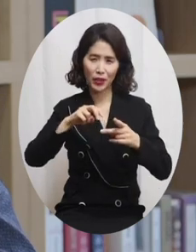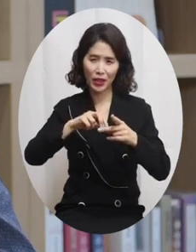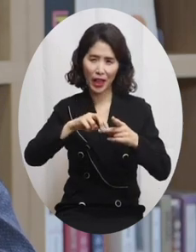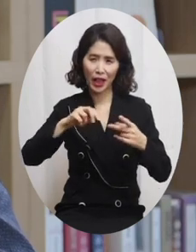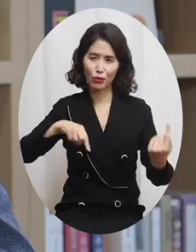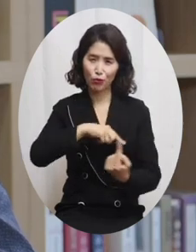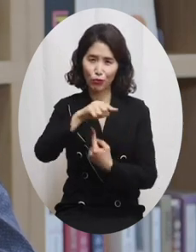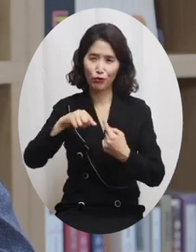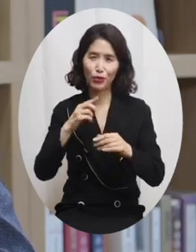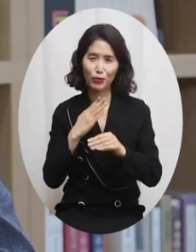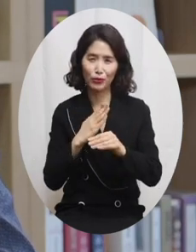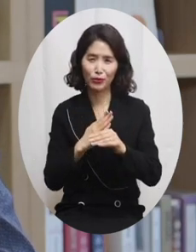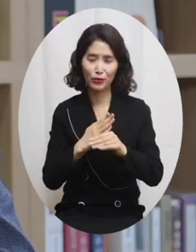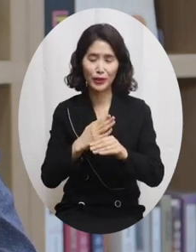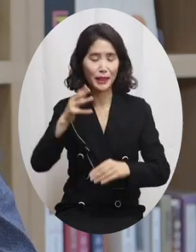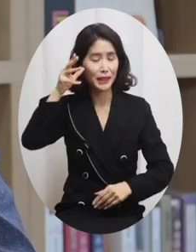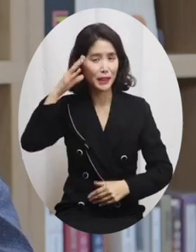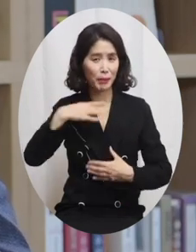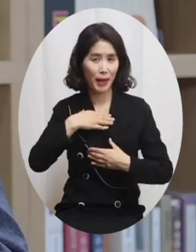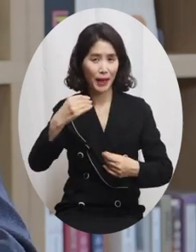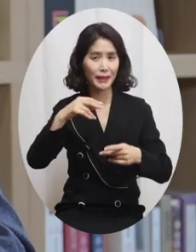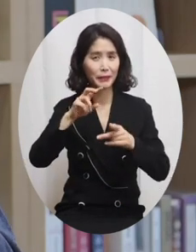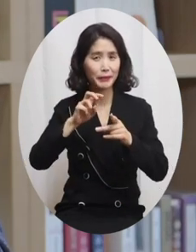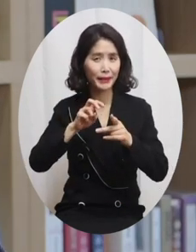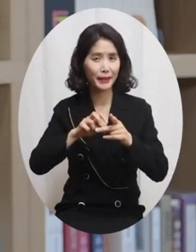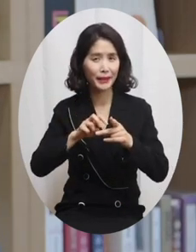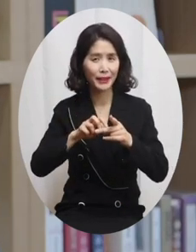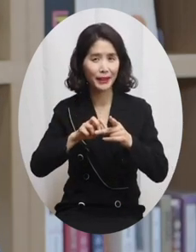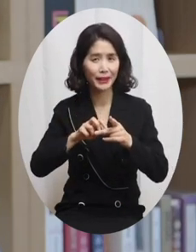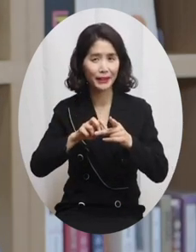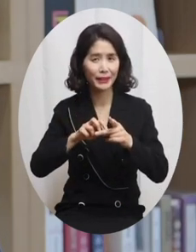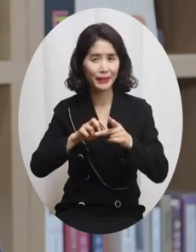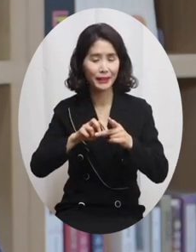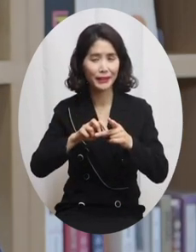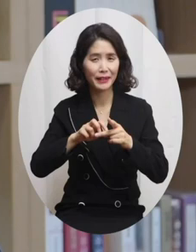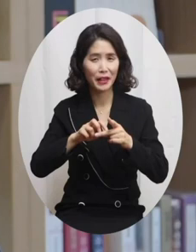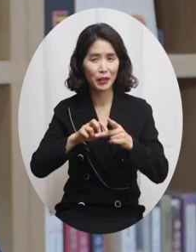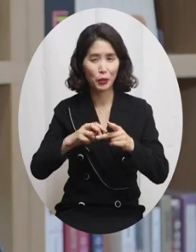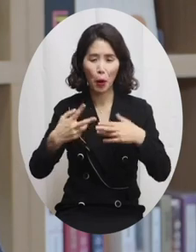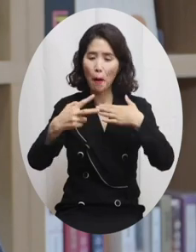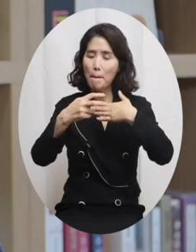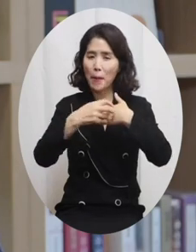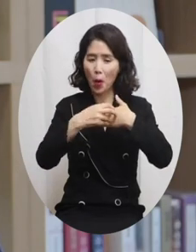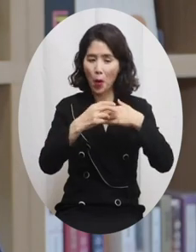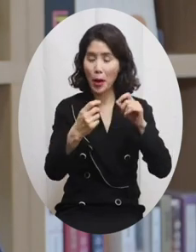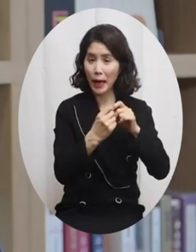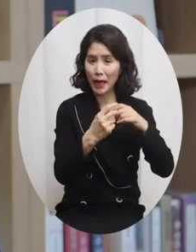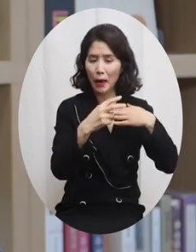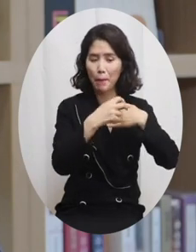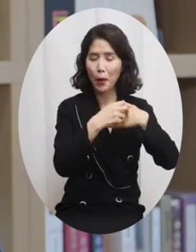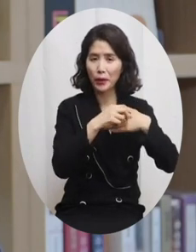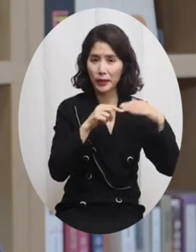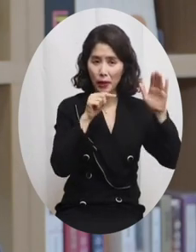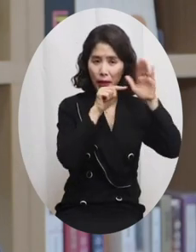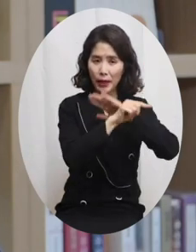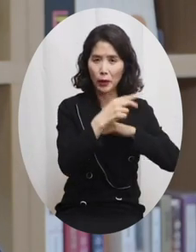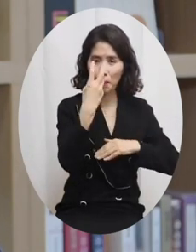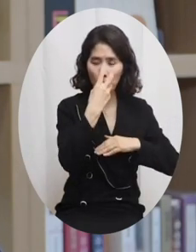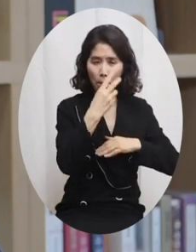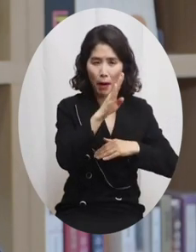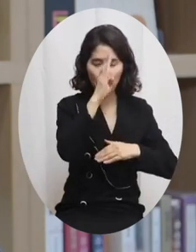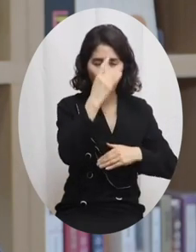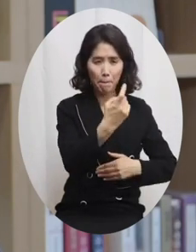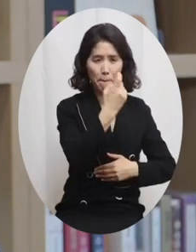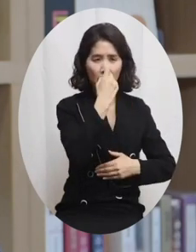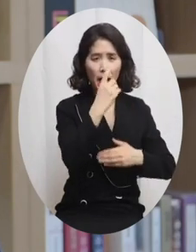그렇죠? 있는데 예. 치매 안심센터 와서 이제 그 병원에서 동네 병원에서 진료를 받고 거기서 이상하다라고